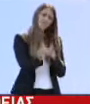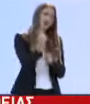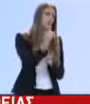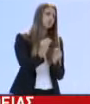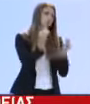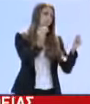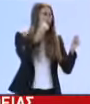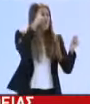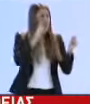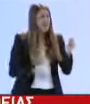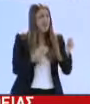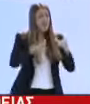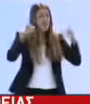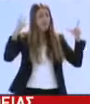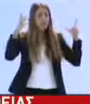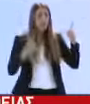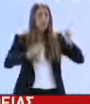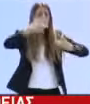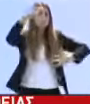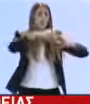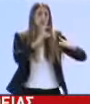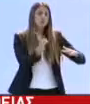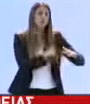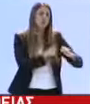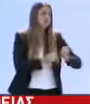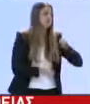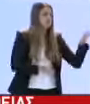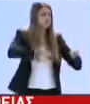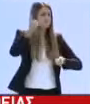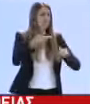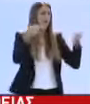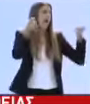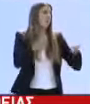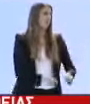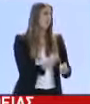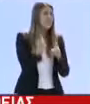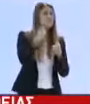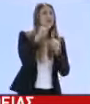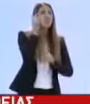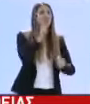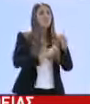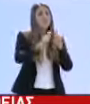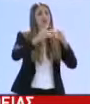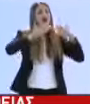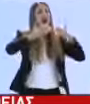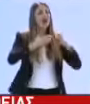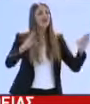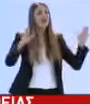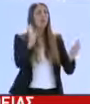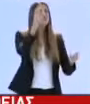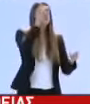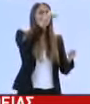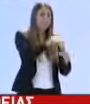Διασφαλίζουμε ότι η Νέα Δημοκρατία θα λειτουργεί με ισοσκελισμένους προϋπολογισμούς, αλλά κυρίως δημιουργούμε ένα ανοιχτό, ένα